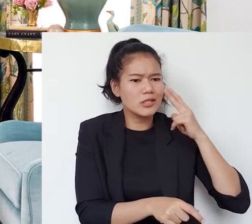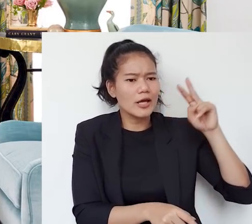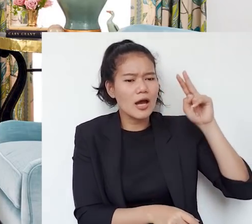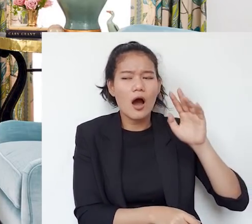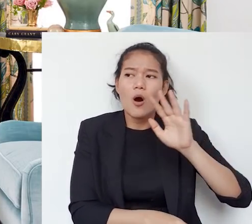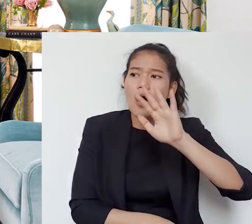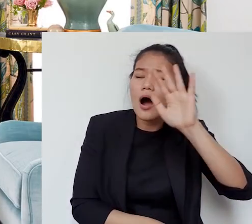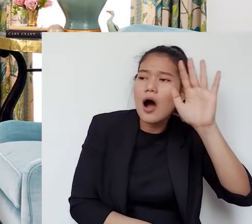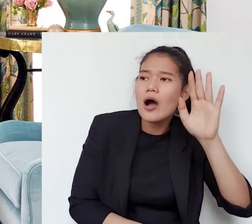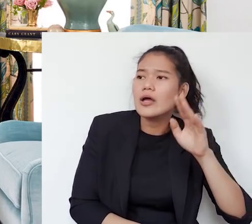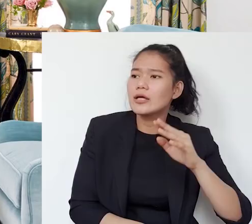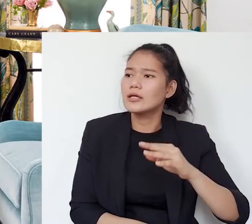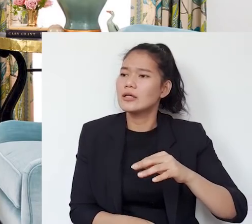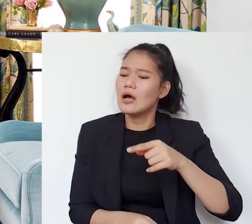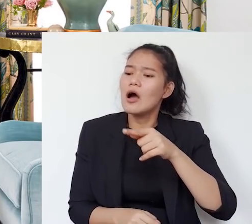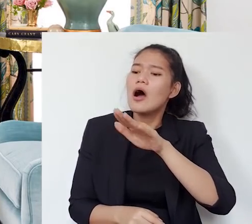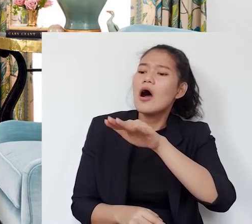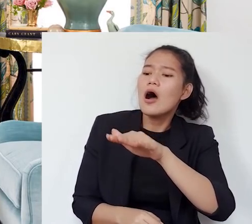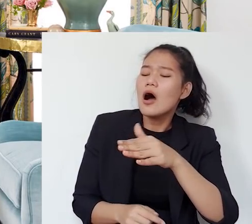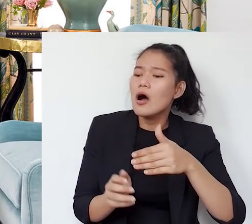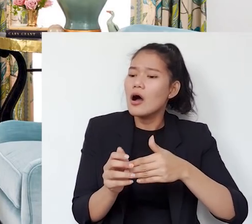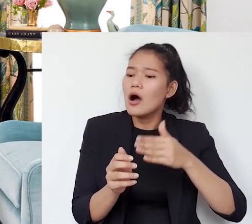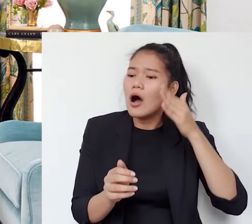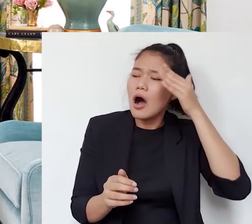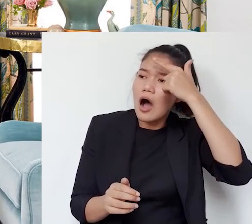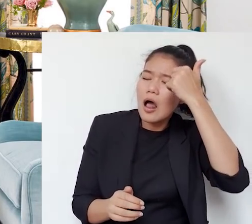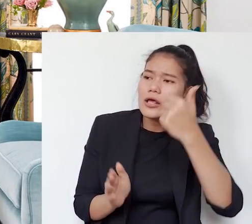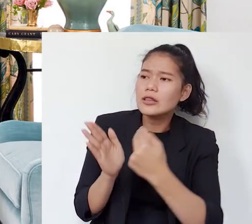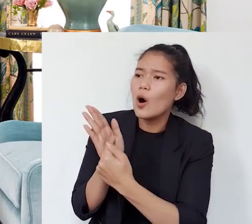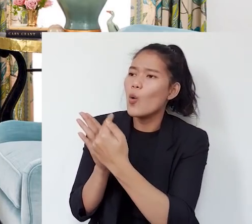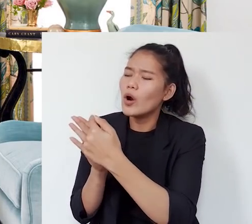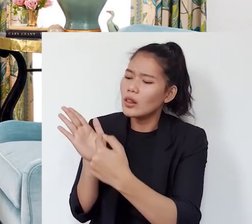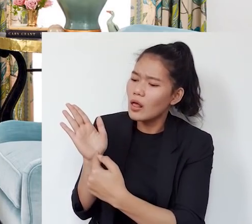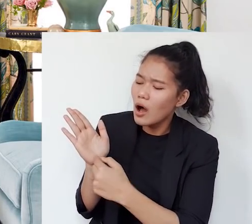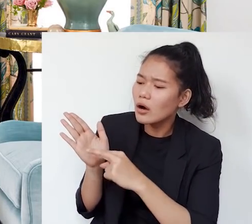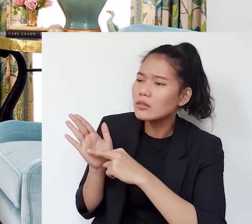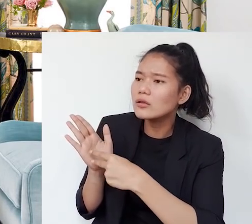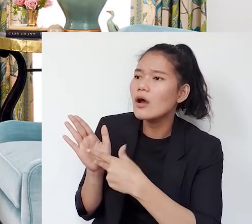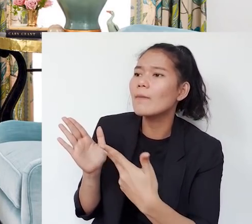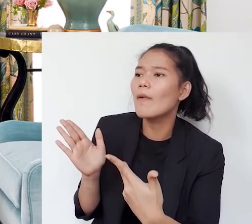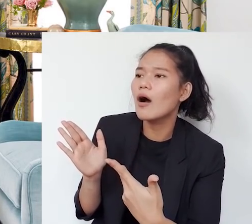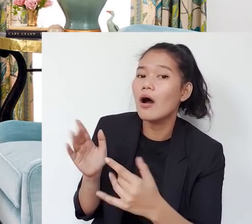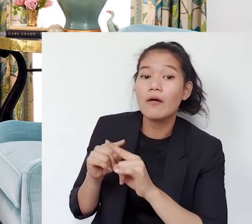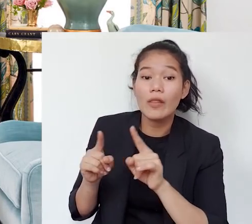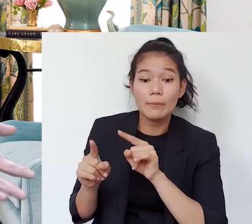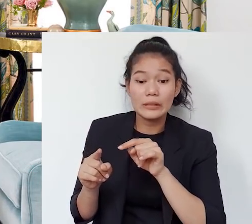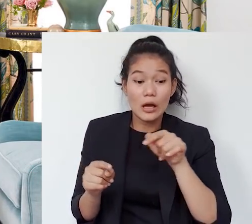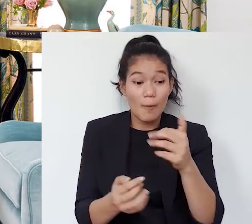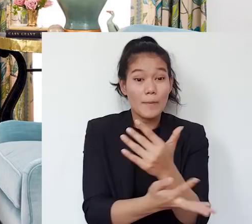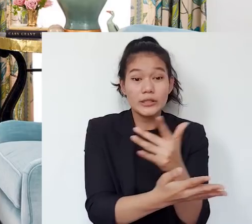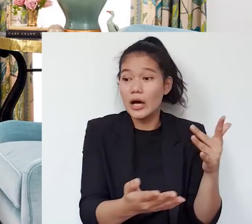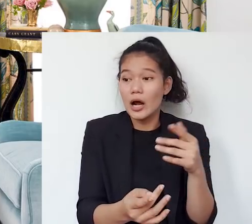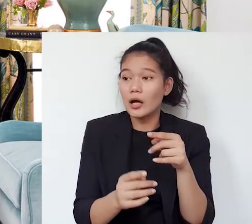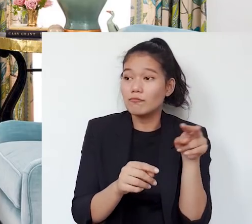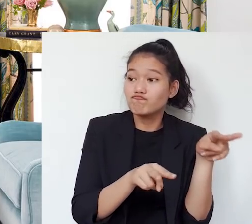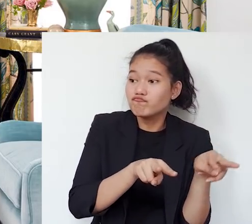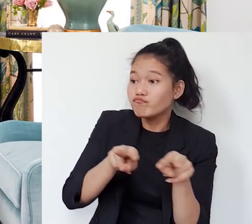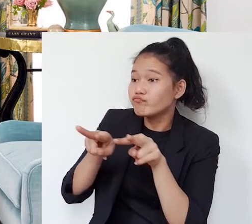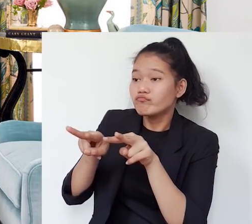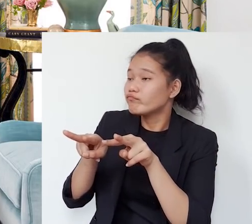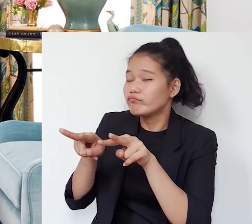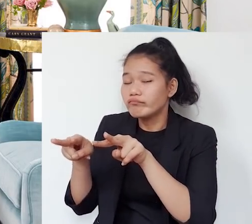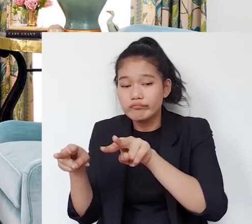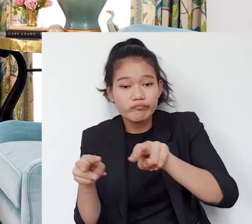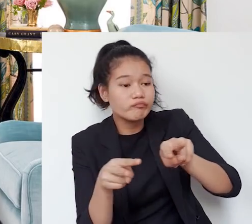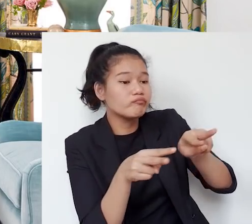imam besar, ini artinya apa? Wahai ahli-ahli Taurat, ini bagaimana? Lalu sekarang orang-orang itu berbalik dan melihat kepada